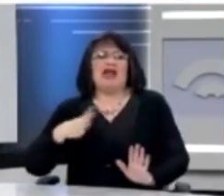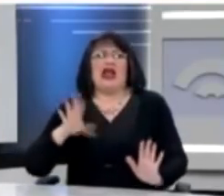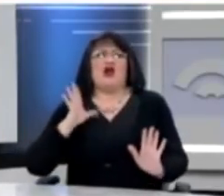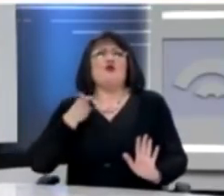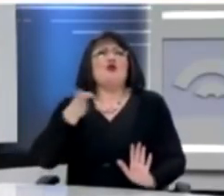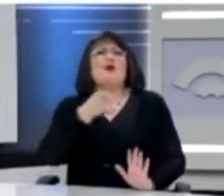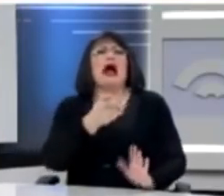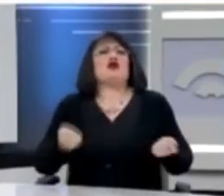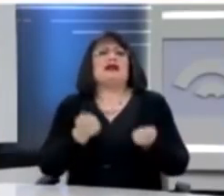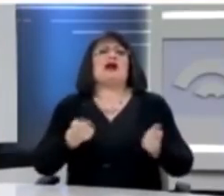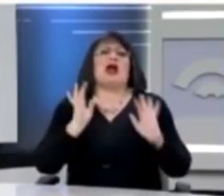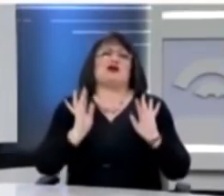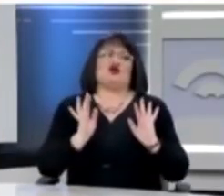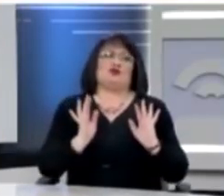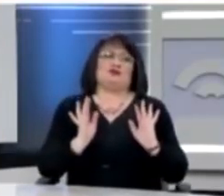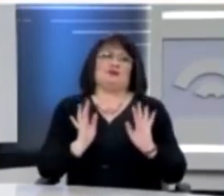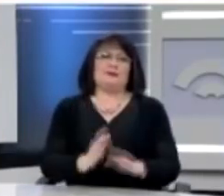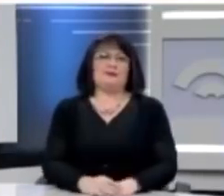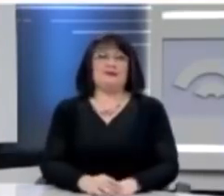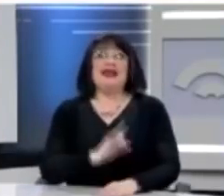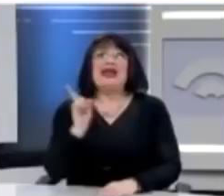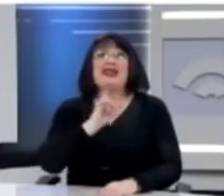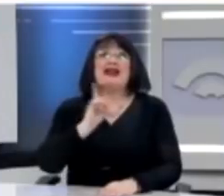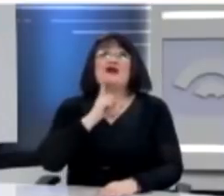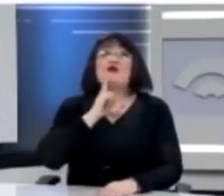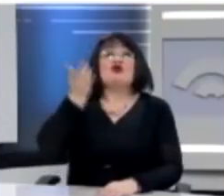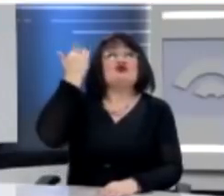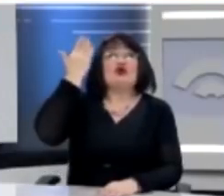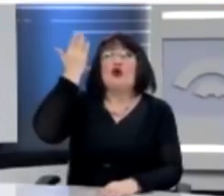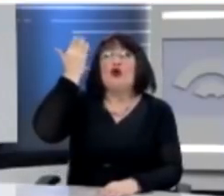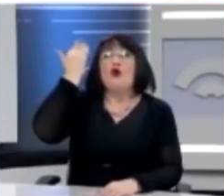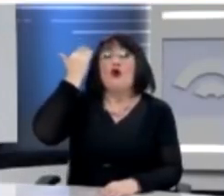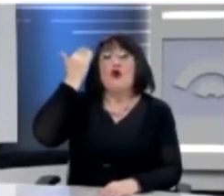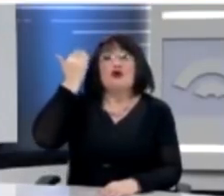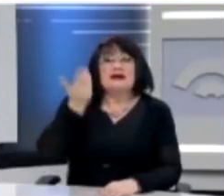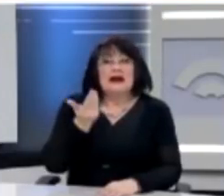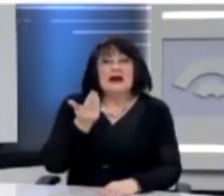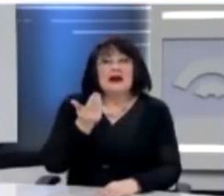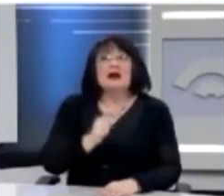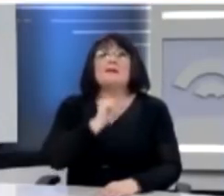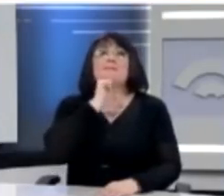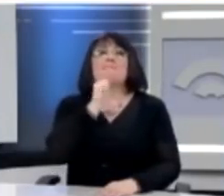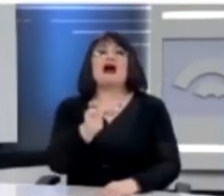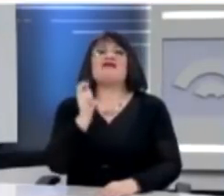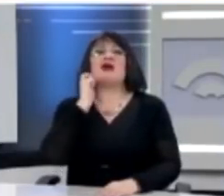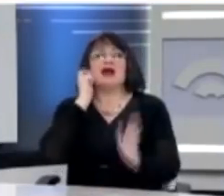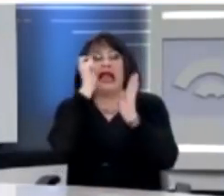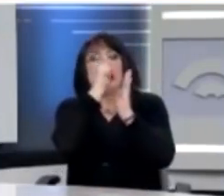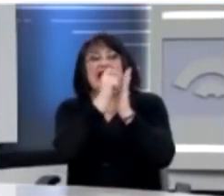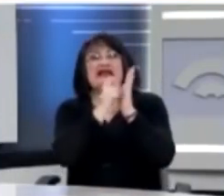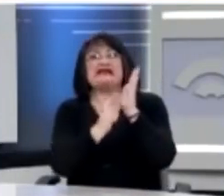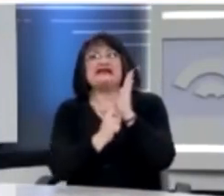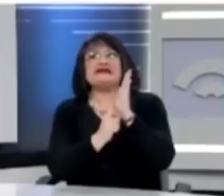των σωματείων. Δεν είναι μακρινές οι εποχές που διακινούνταν μαύρες λίστες